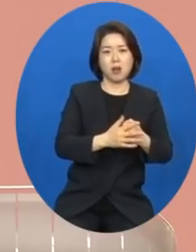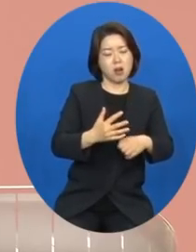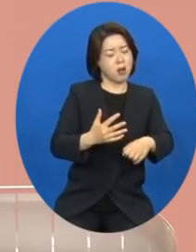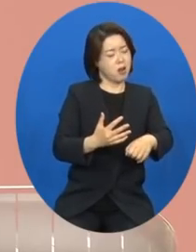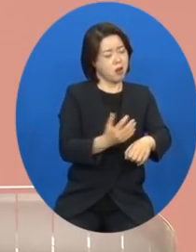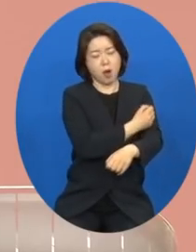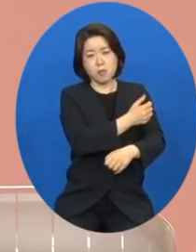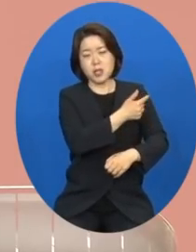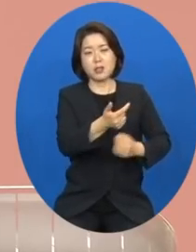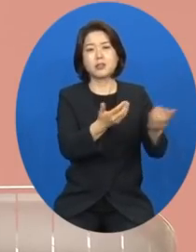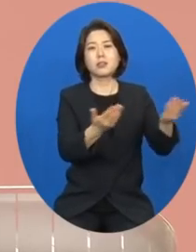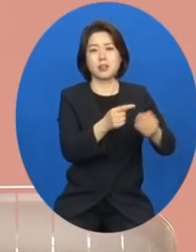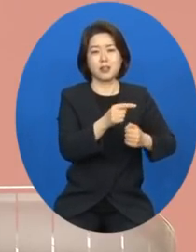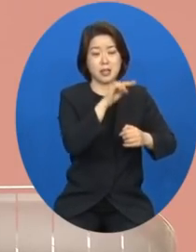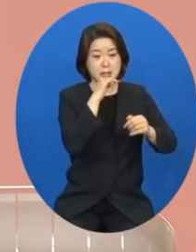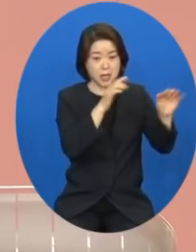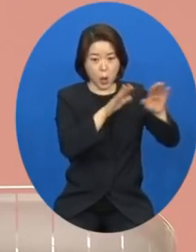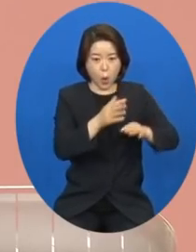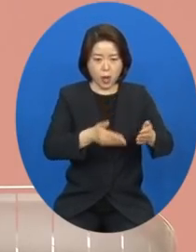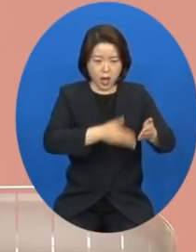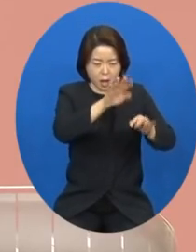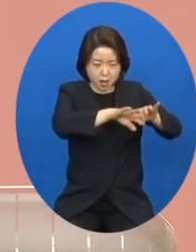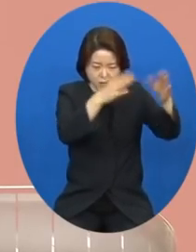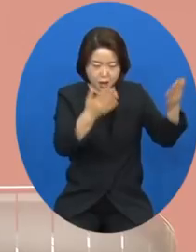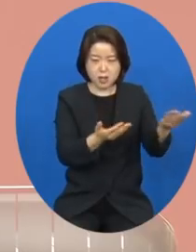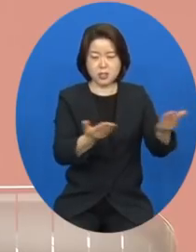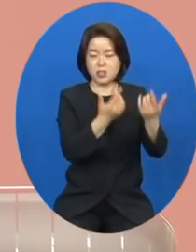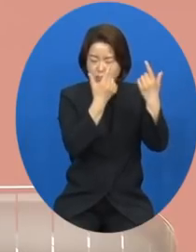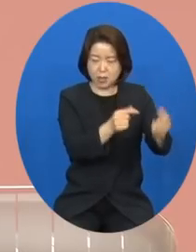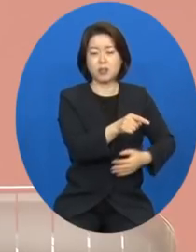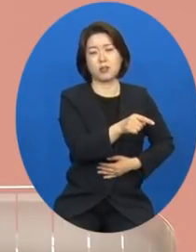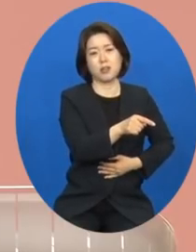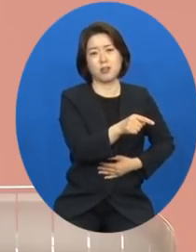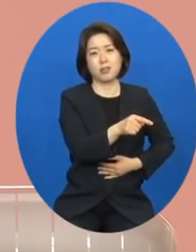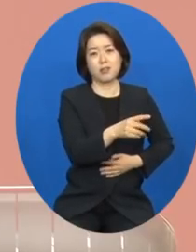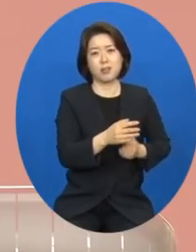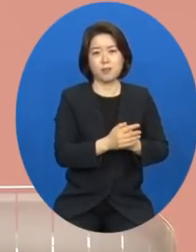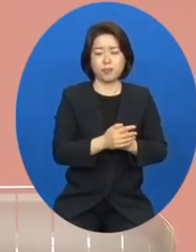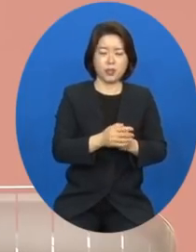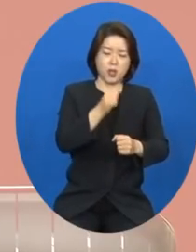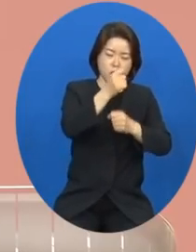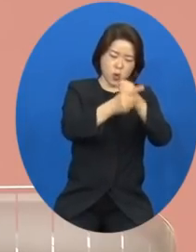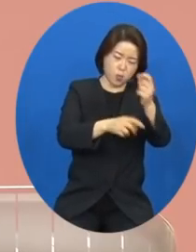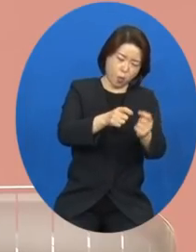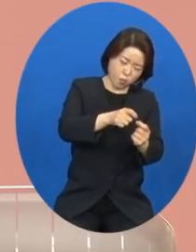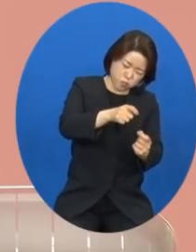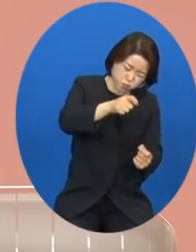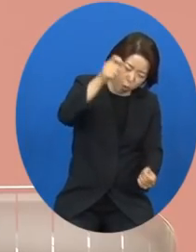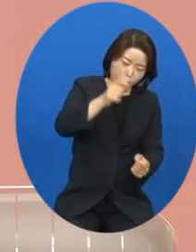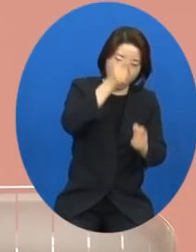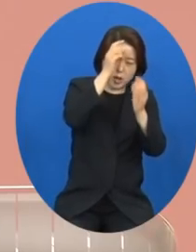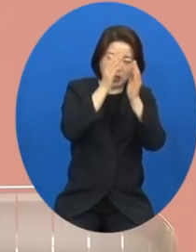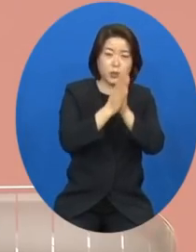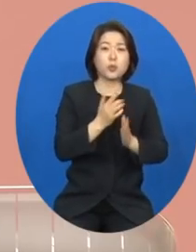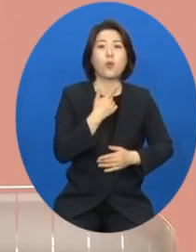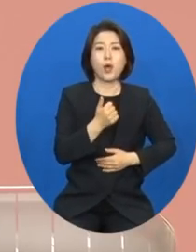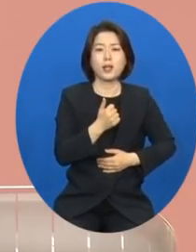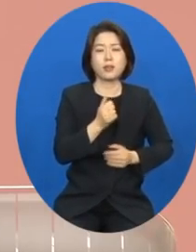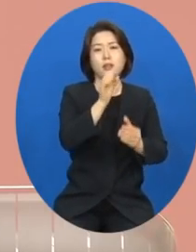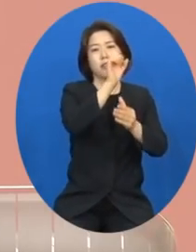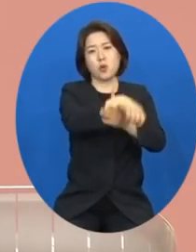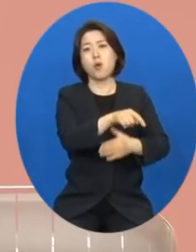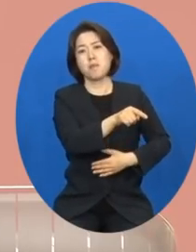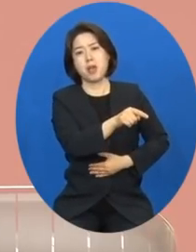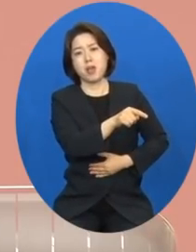홍해가 갈라진 사건인 거에요 단편이 교회의 나왔다는 걸 수 년 반 수십 년간 기도했던 열매 라는